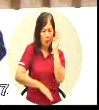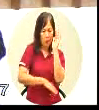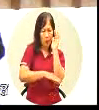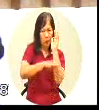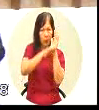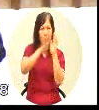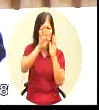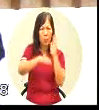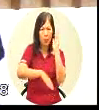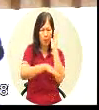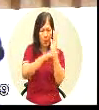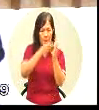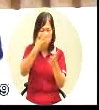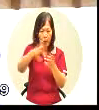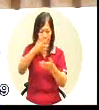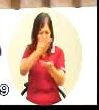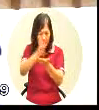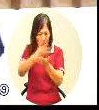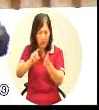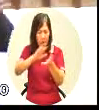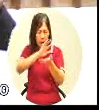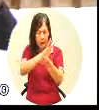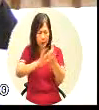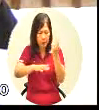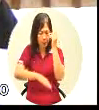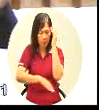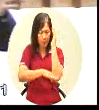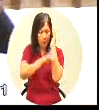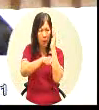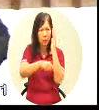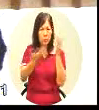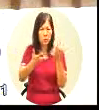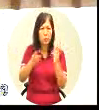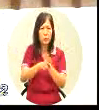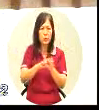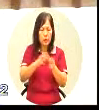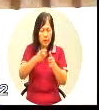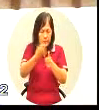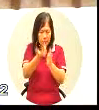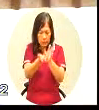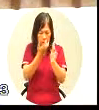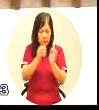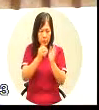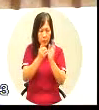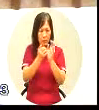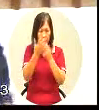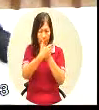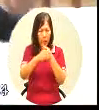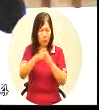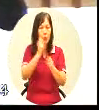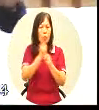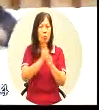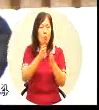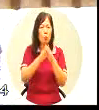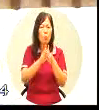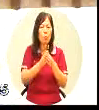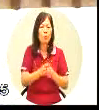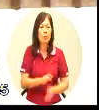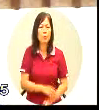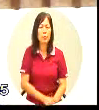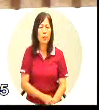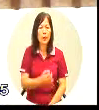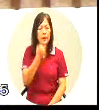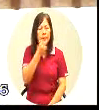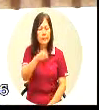那排水不良啦，造成淹水的一个事先防护的作为哈。那结果在这个